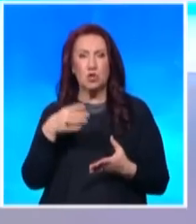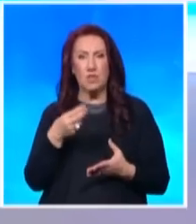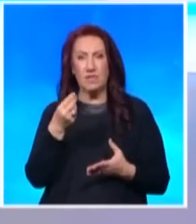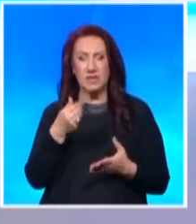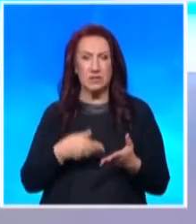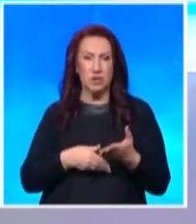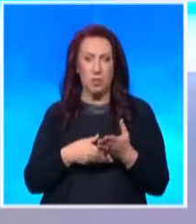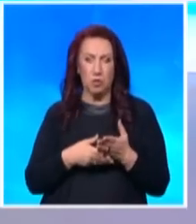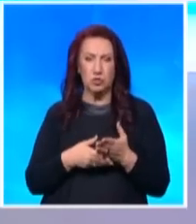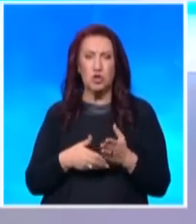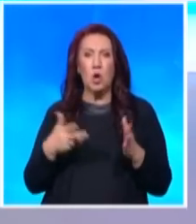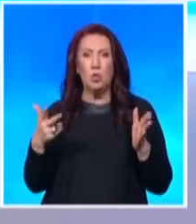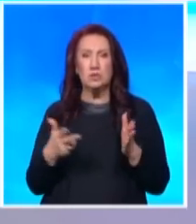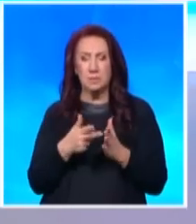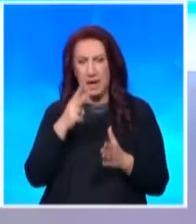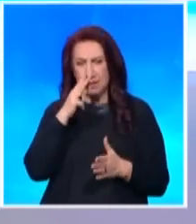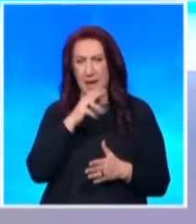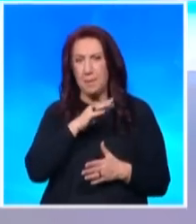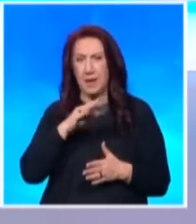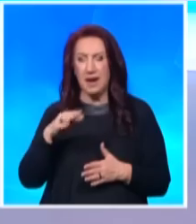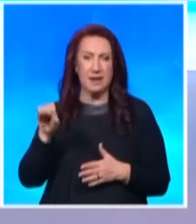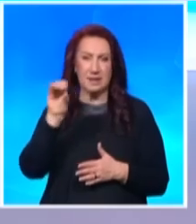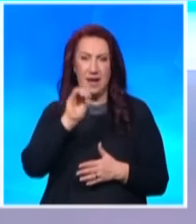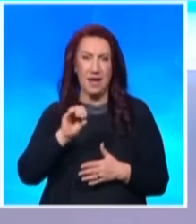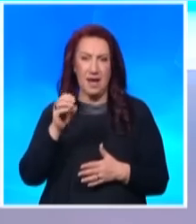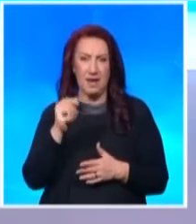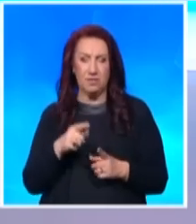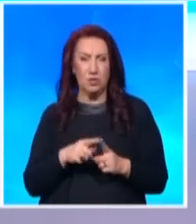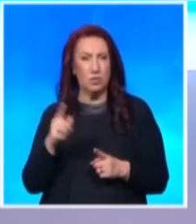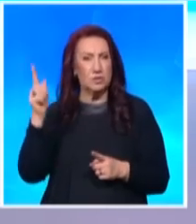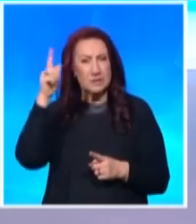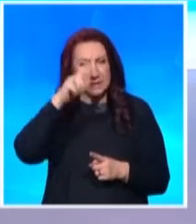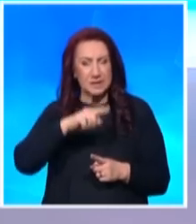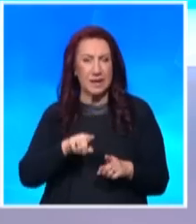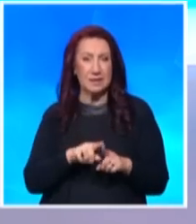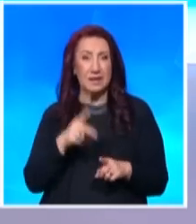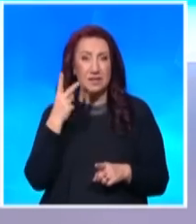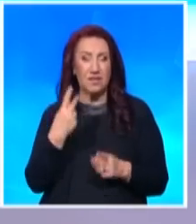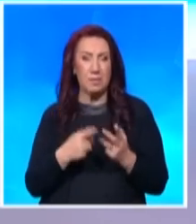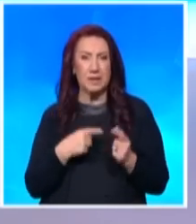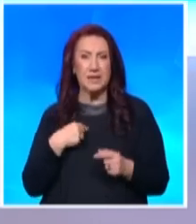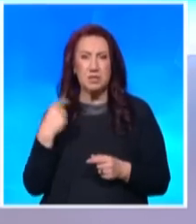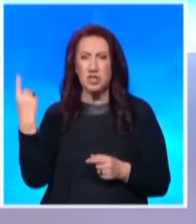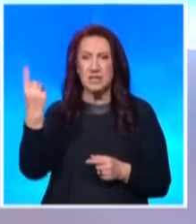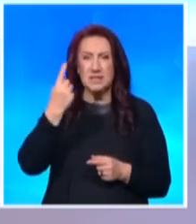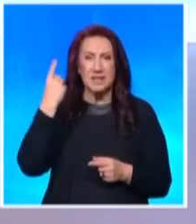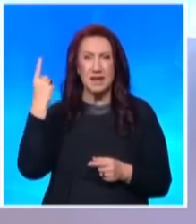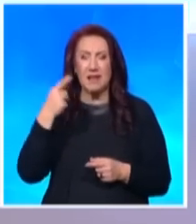на 18 милиарда евро. През деня прозвучаха два пъти сирени за въздушна тревога.